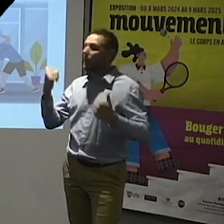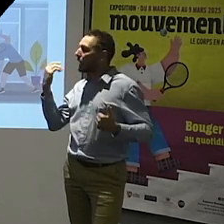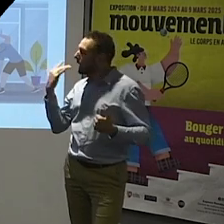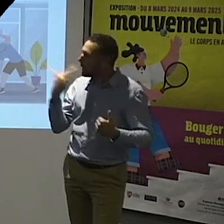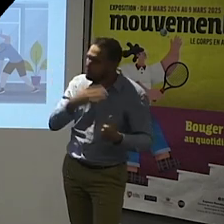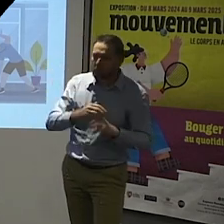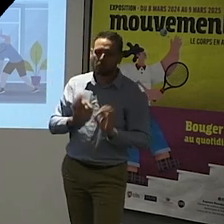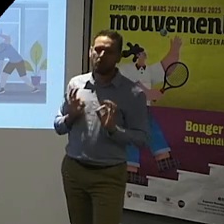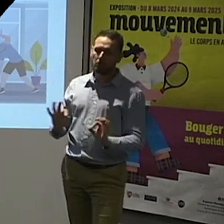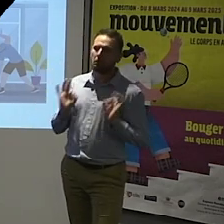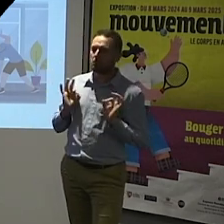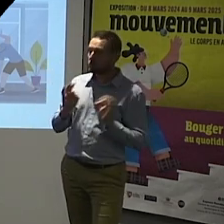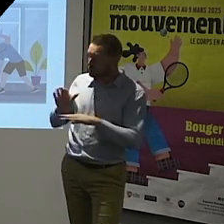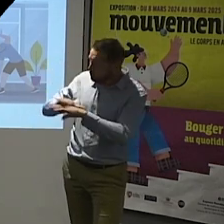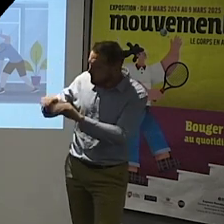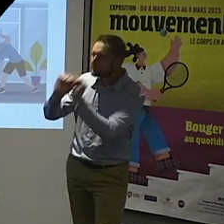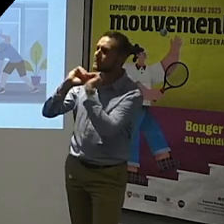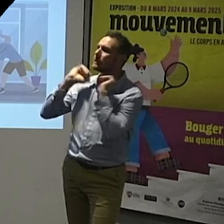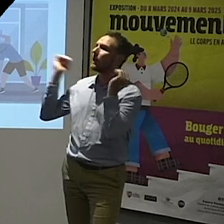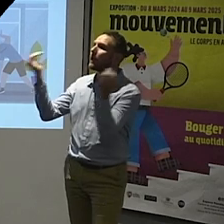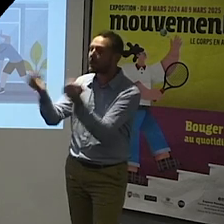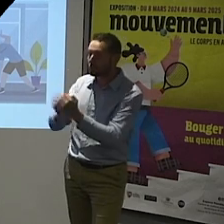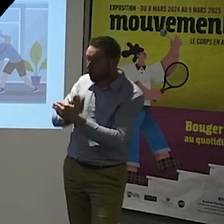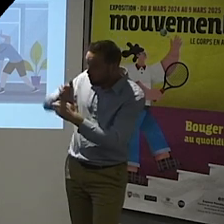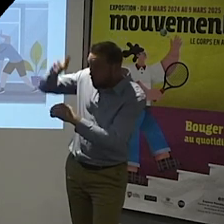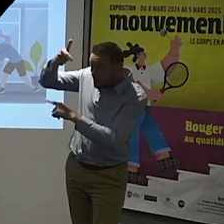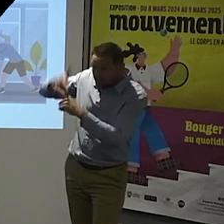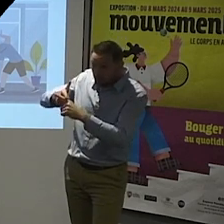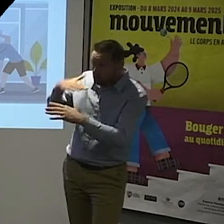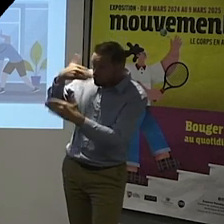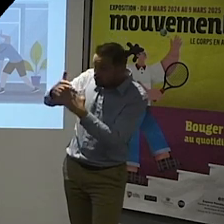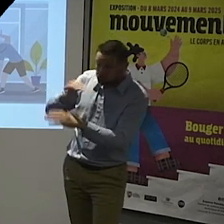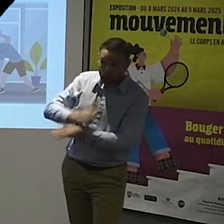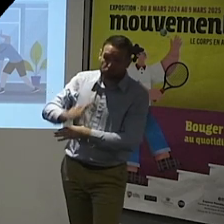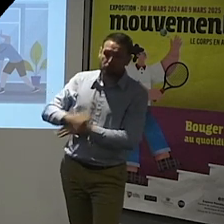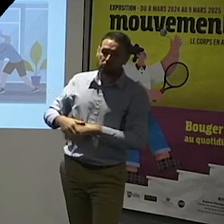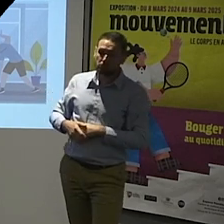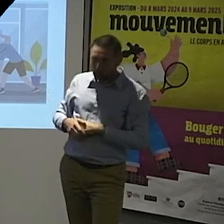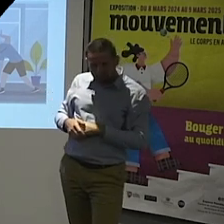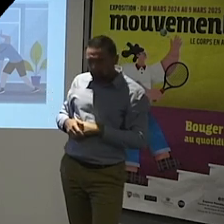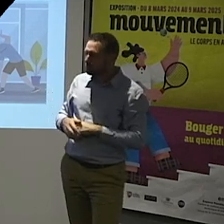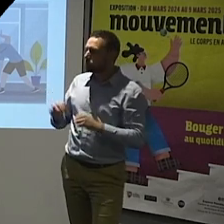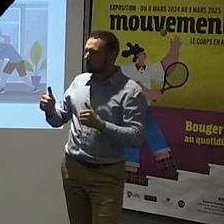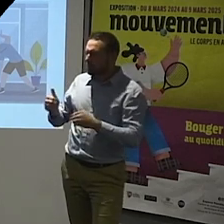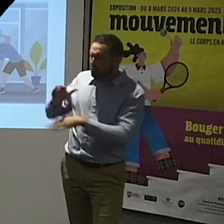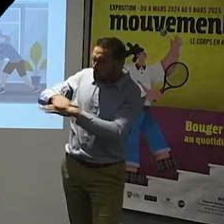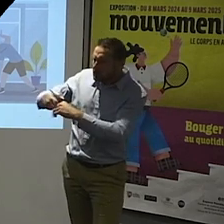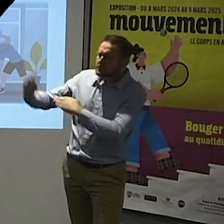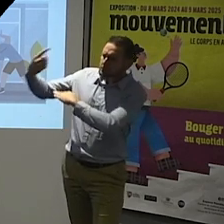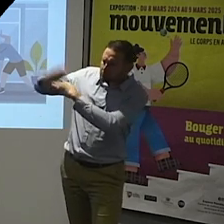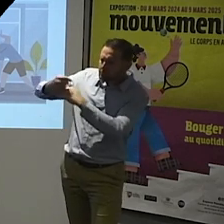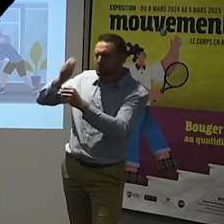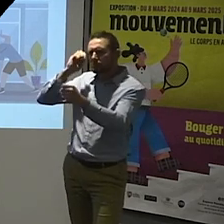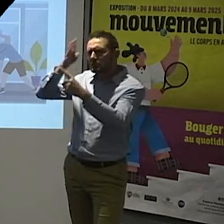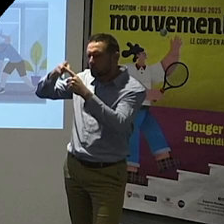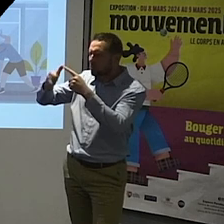Rébeillot. Déjà, je suis rentrée sur un stade, je ne l'avais jamais fait de ma vie. Et les missions, j'ai eu 3 missions. La première